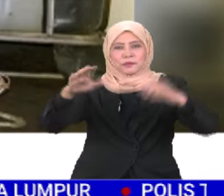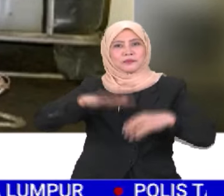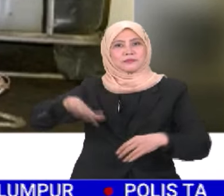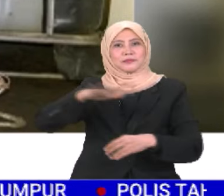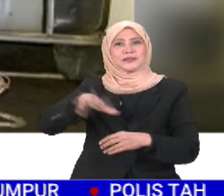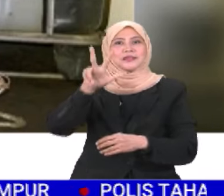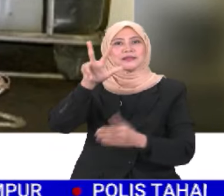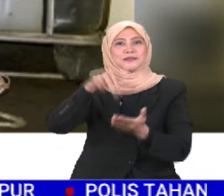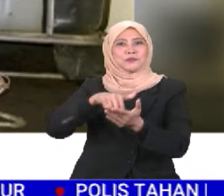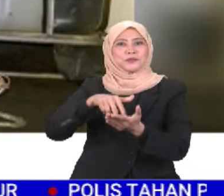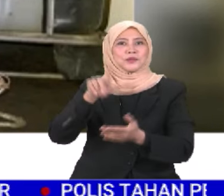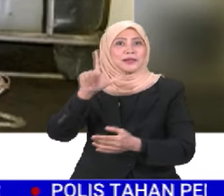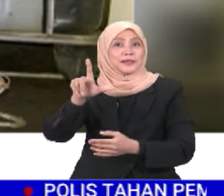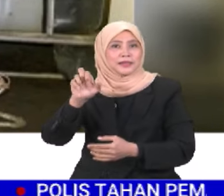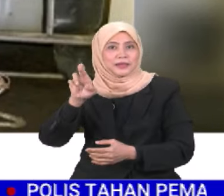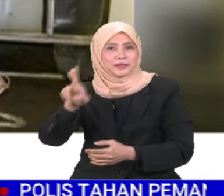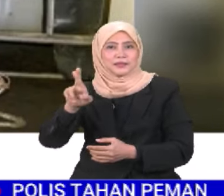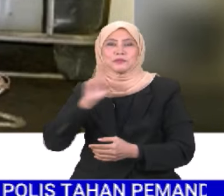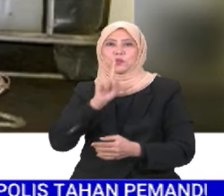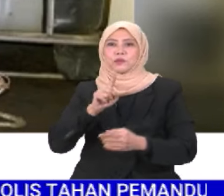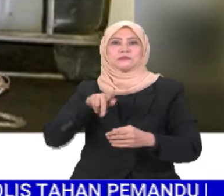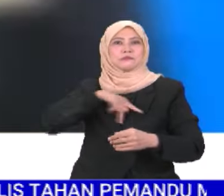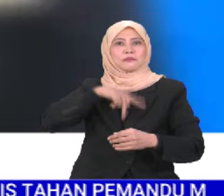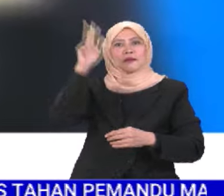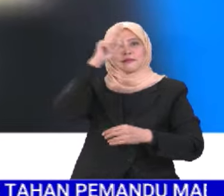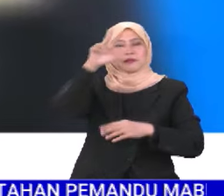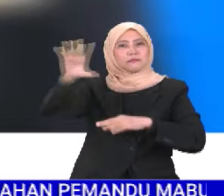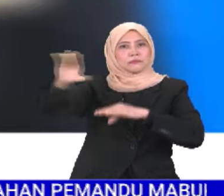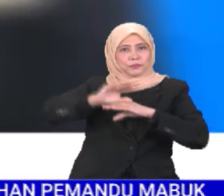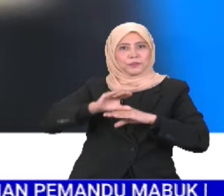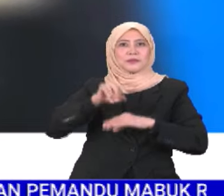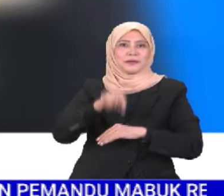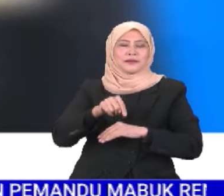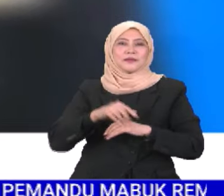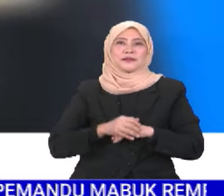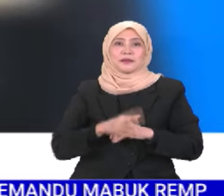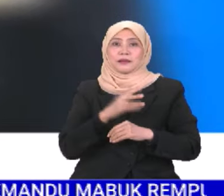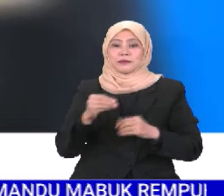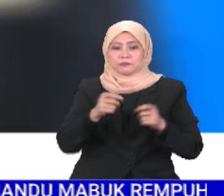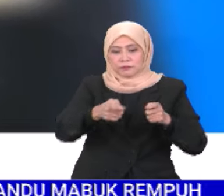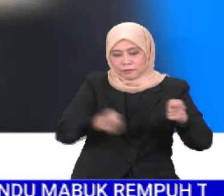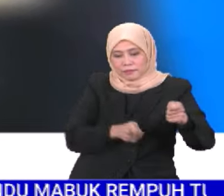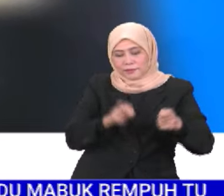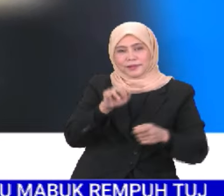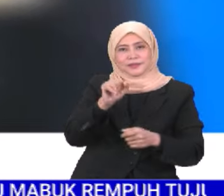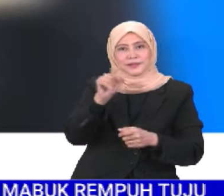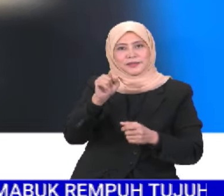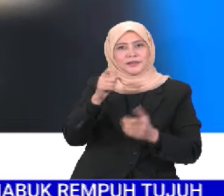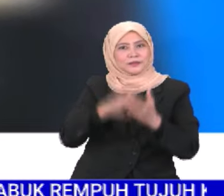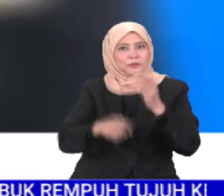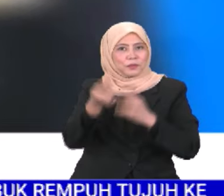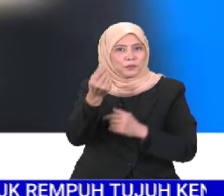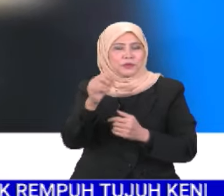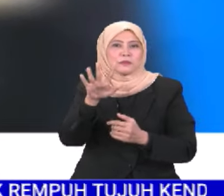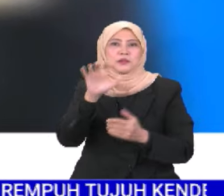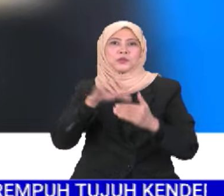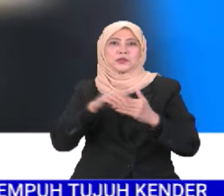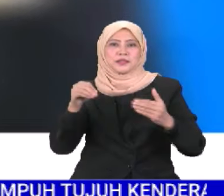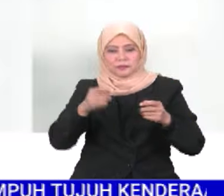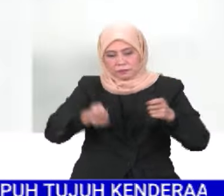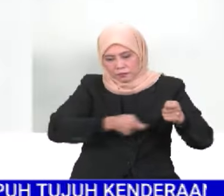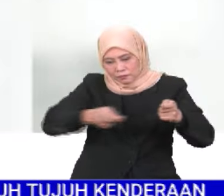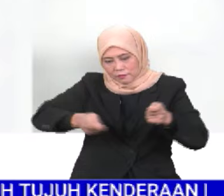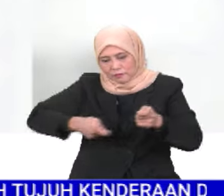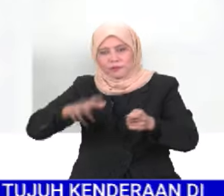3000 l diesel bersubsidi truk dirampas sebuah Nori dan 2 Rashid berlian minyak berjumlah 500w setiap